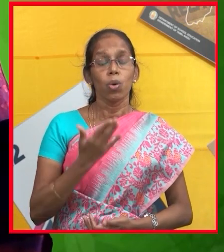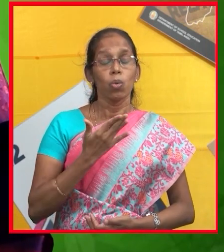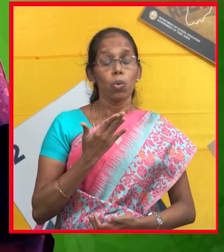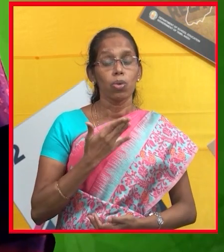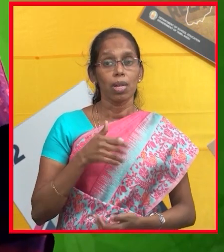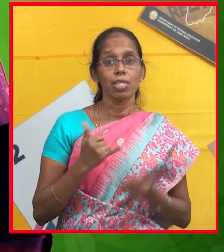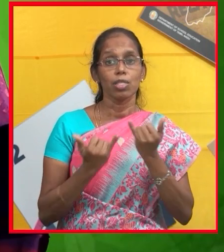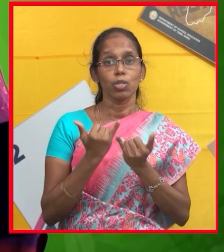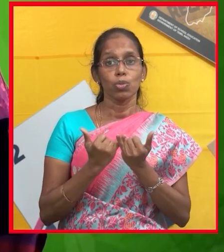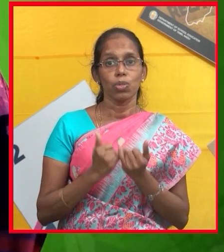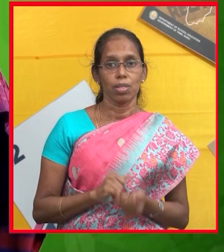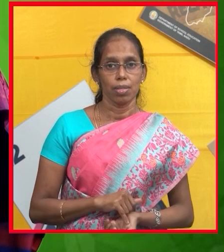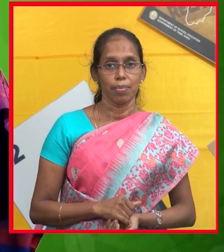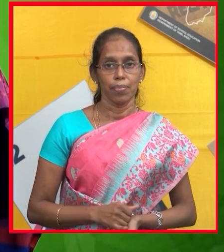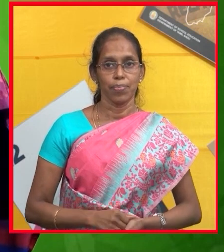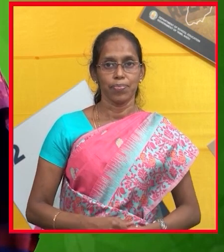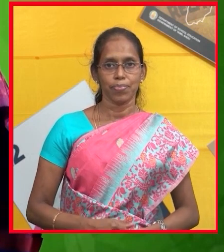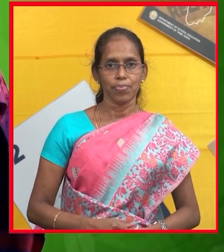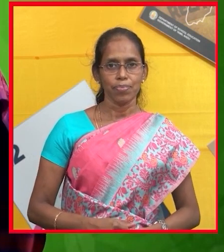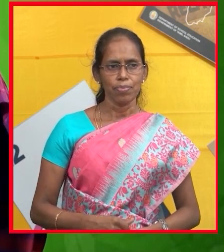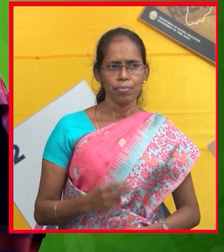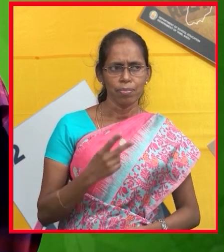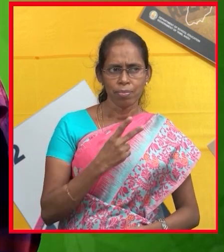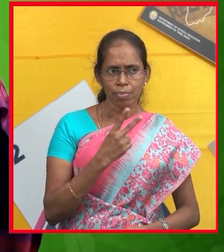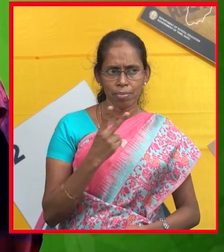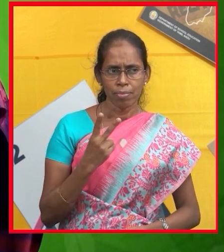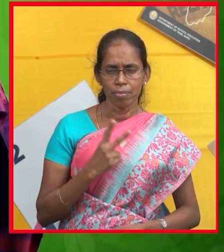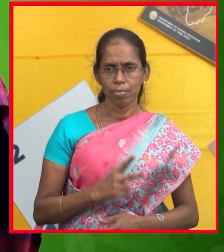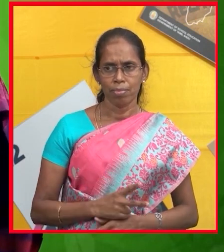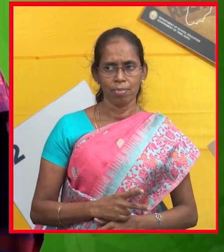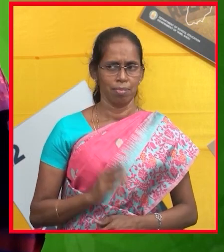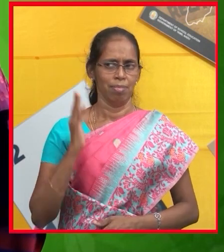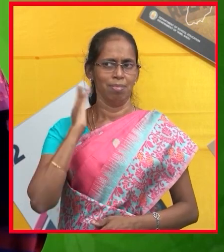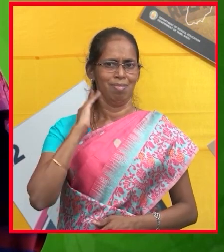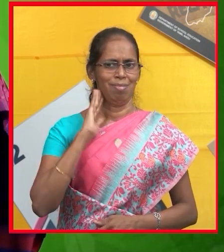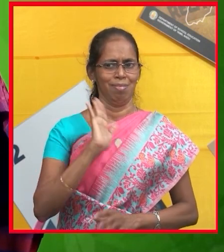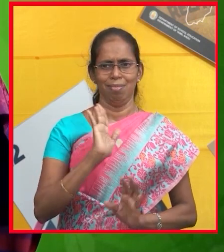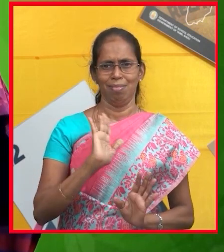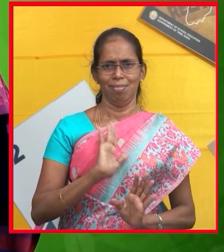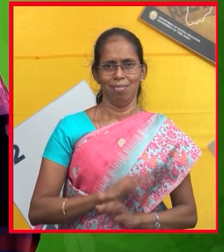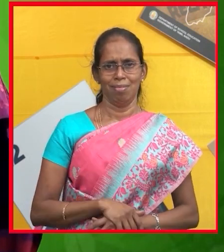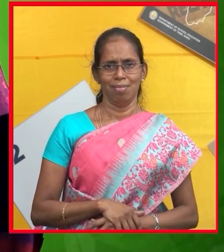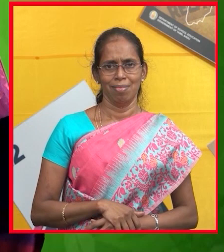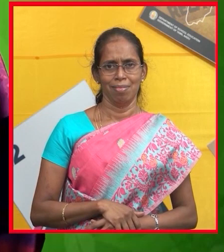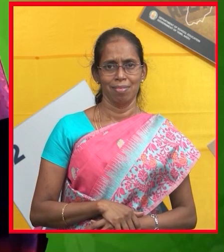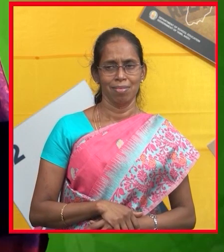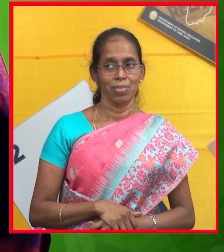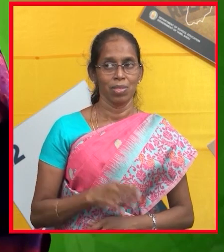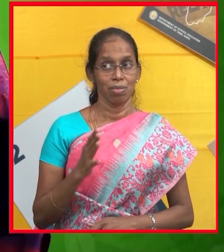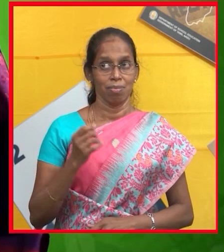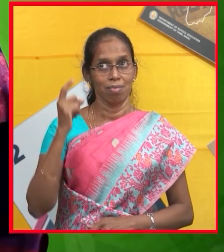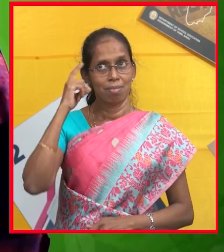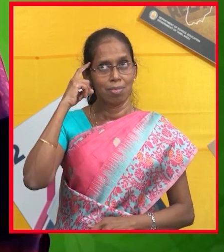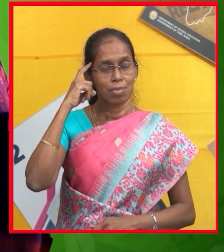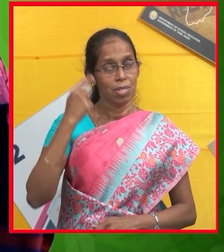இந்த கதையிலேருந்து அப்படின்னா, பிறரை பார்த்து நான் முதல்ல காப்பி அடிக்கக்கூடாது, காப்பி பண்ணக்கூடாது. கருத்து